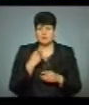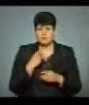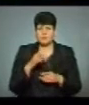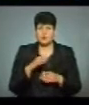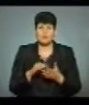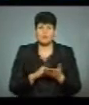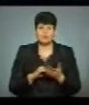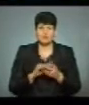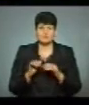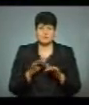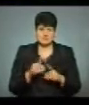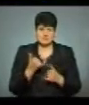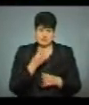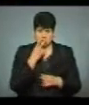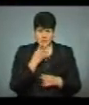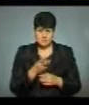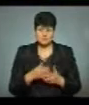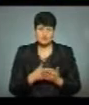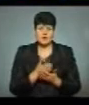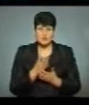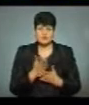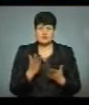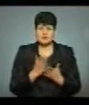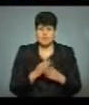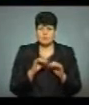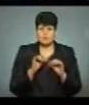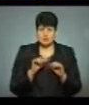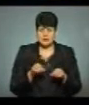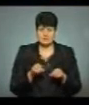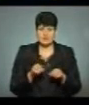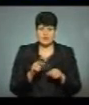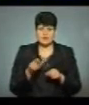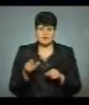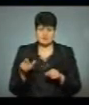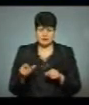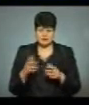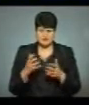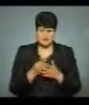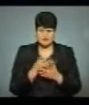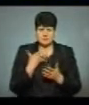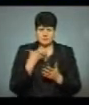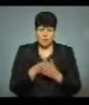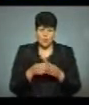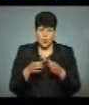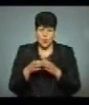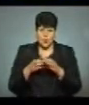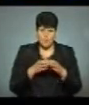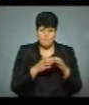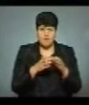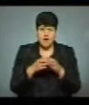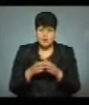цей процес. Тож ми бачимо зараз цю карту, якщо так. У вас є можливість так глядачам вловити і знайти саме свою громаду, так те,